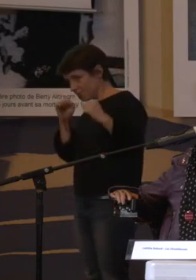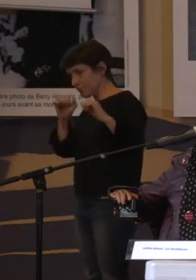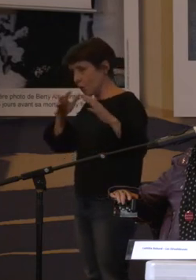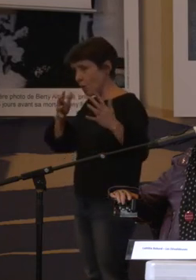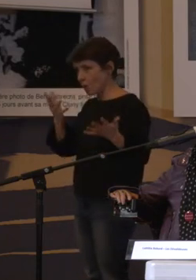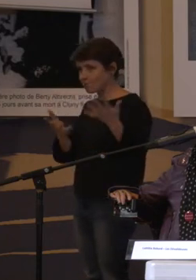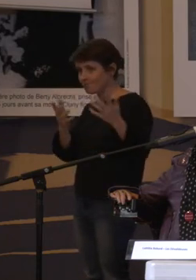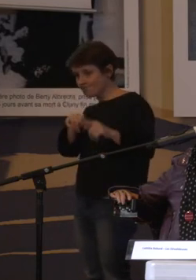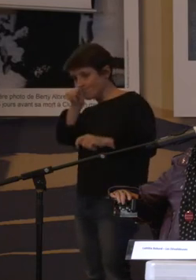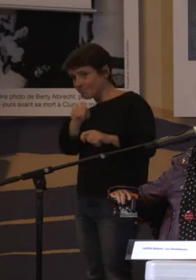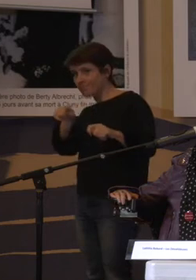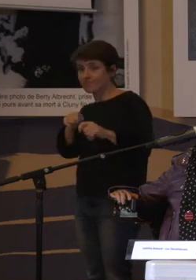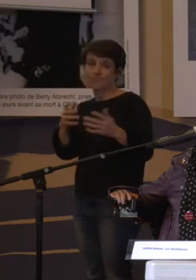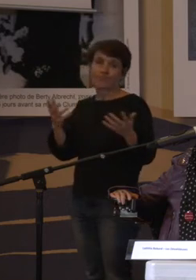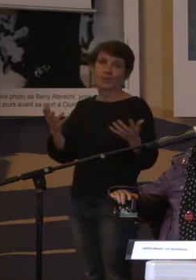que